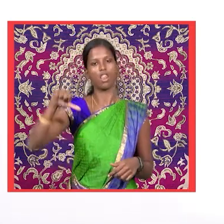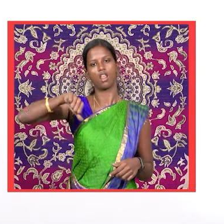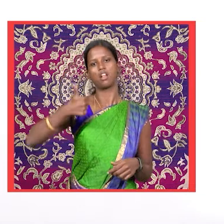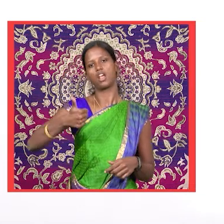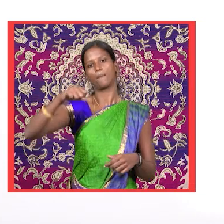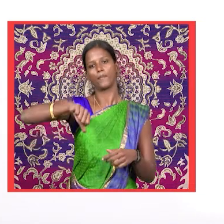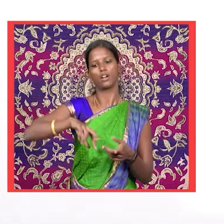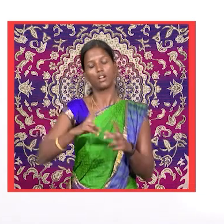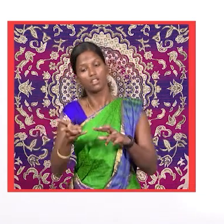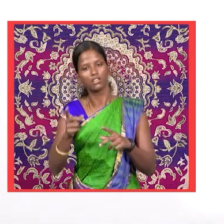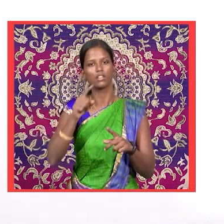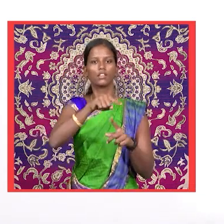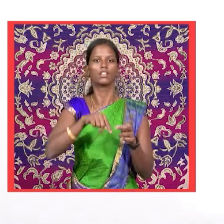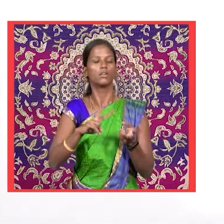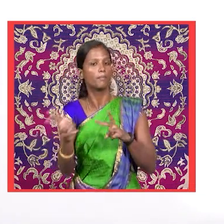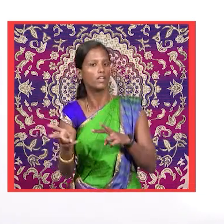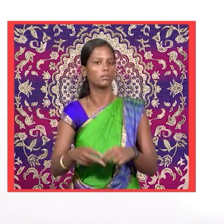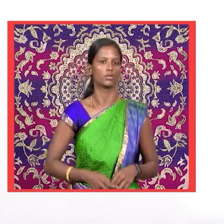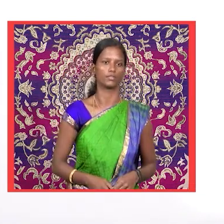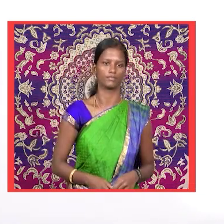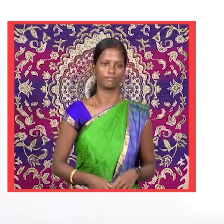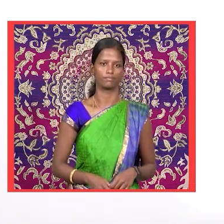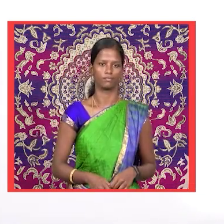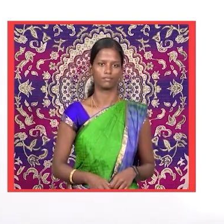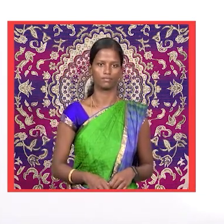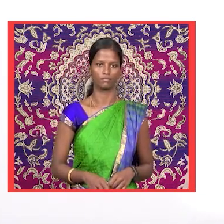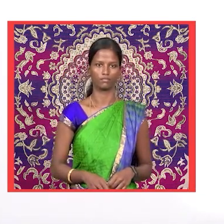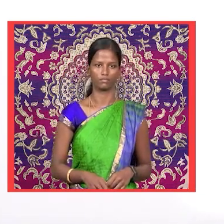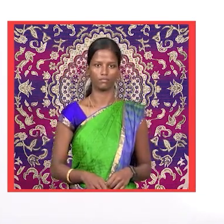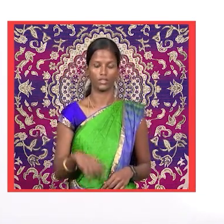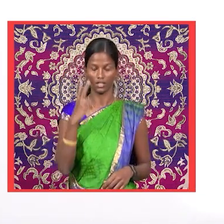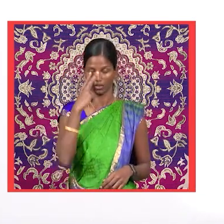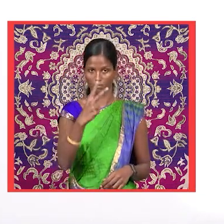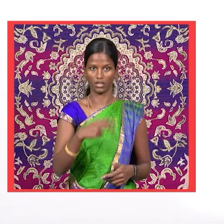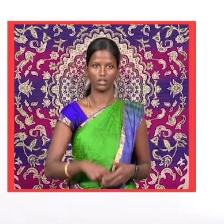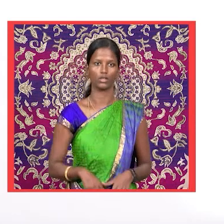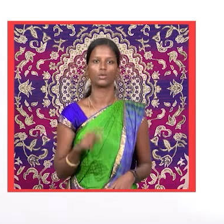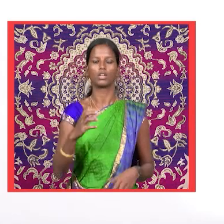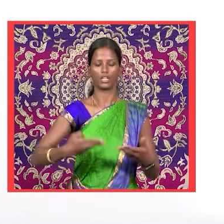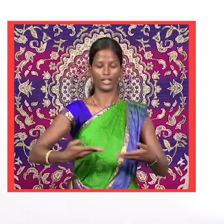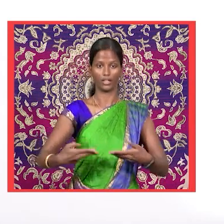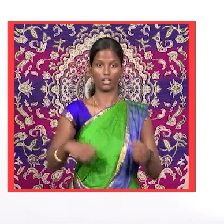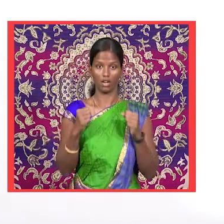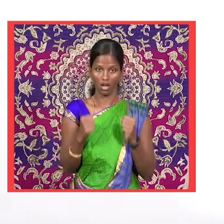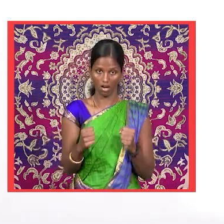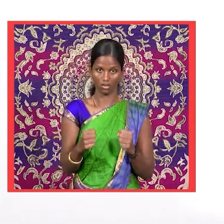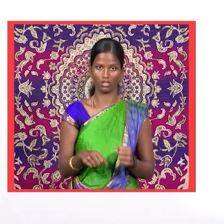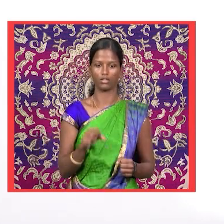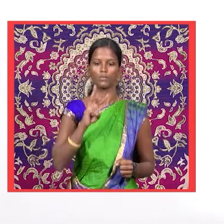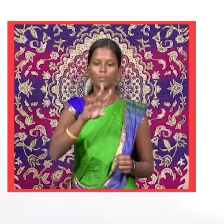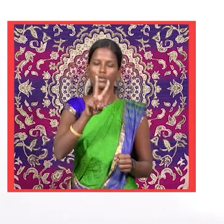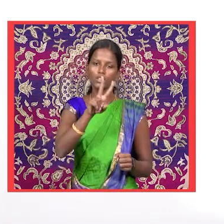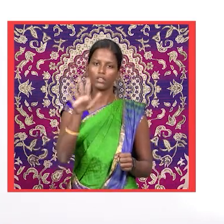சதவீதமாக மாற்றுதல் என்பதை பற்றி நம்ம பார்க்குறோம். எடுத்துக்காட்டு 2.21. ஒரு கடைக்காரர் நாற்காலியை